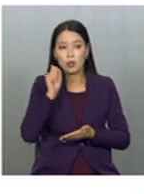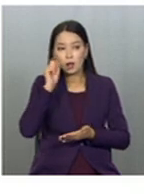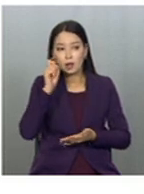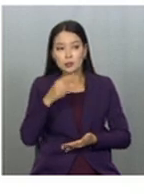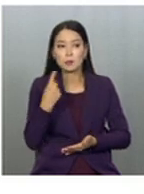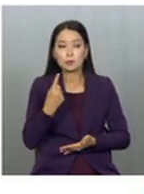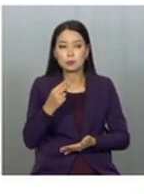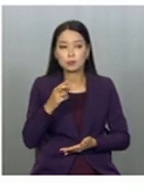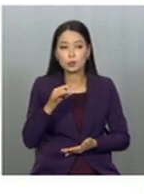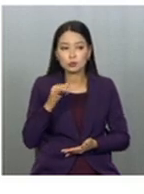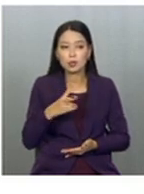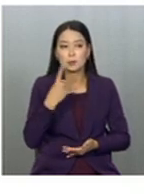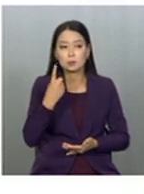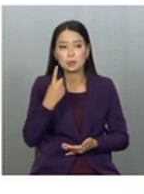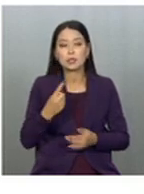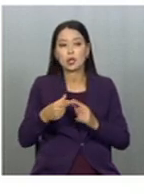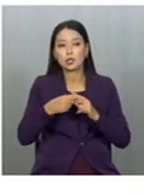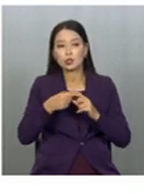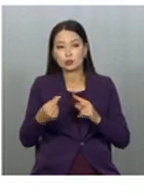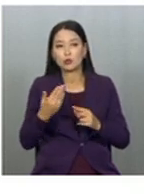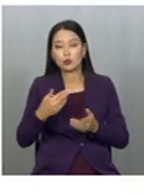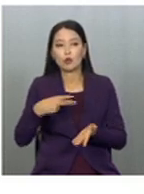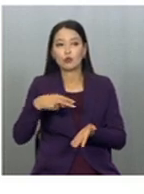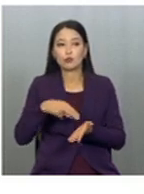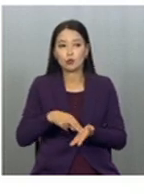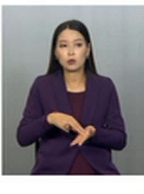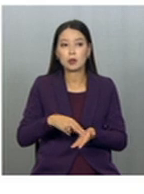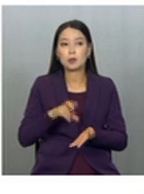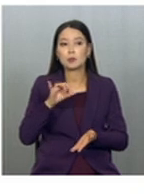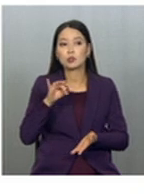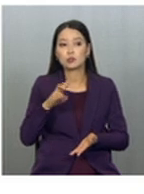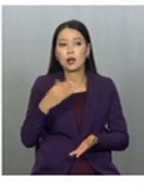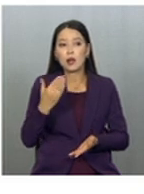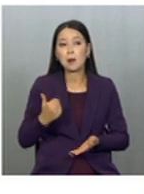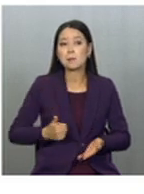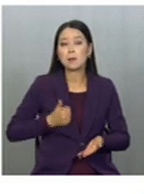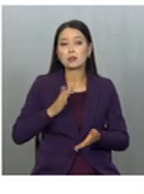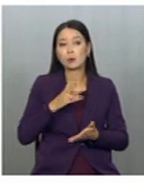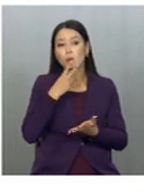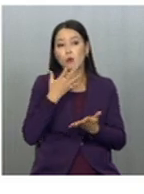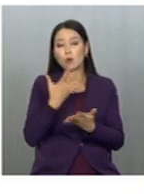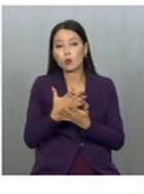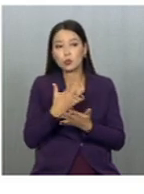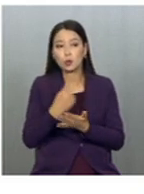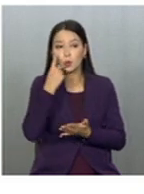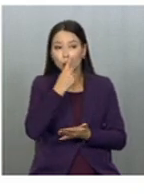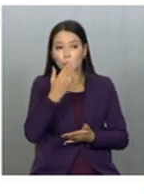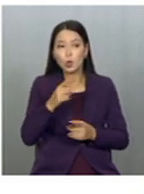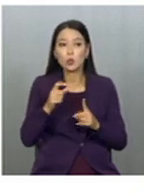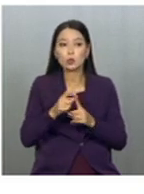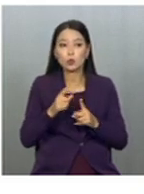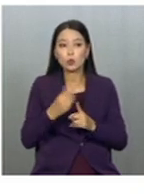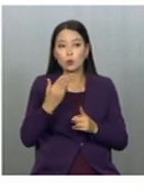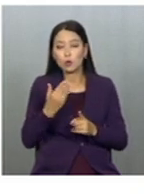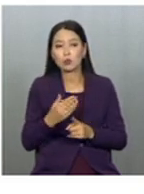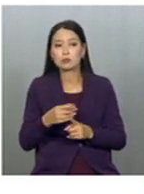айтқаны, мақтамай көрсет көзге келтіріп ақ, сөзбенен жүдеттің ғой өлтіріп ақ, ұялмай осы топқа көрінеме,